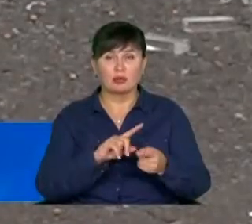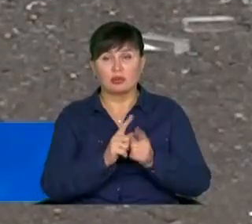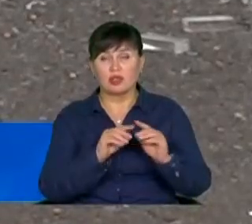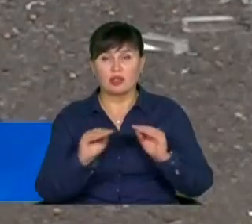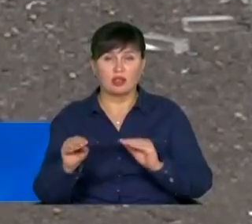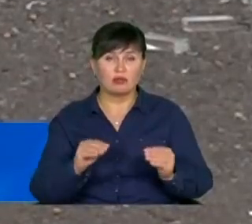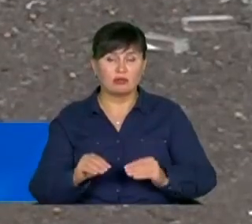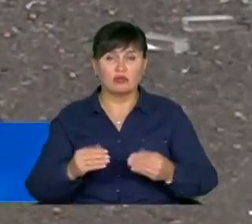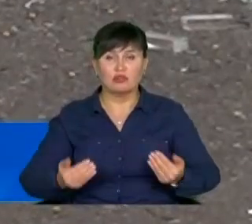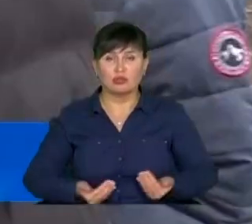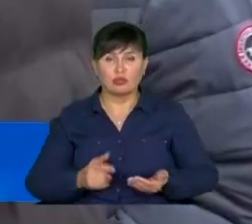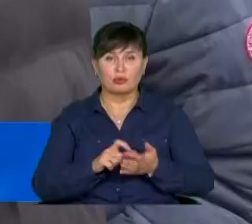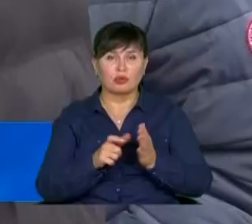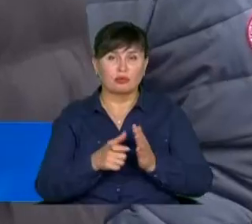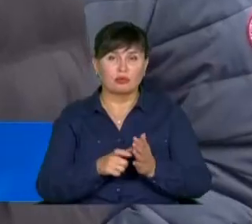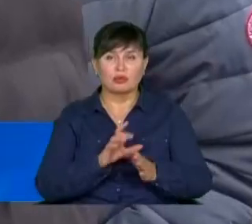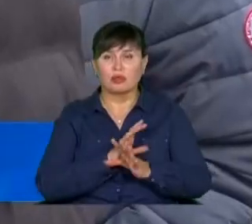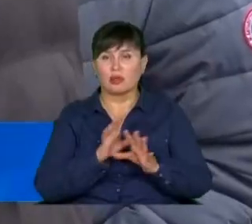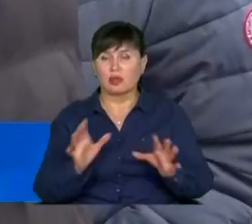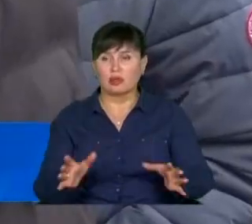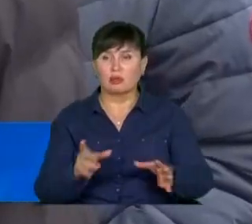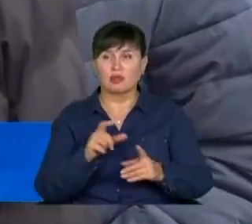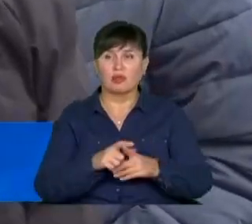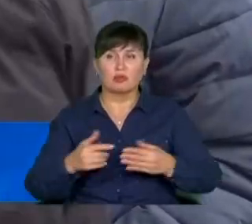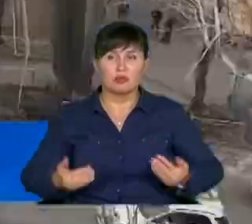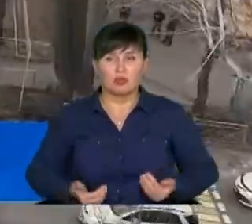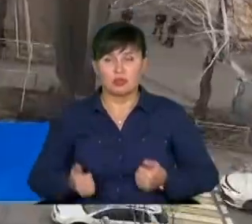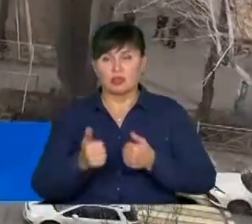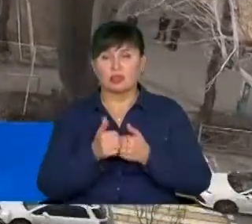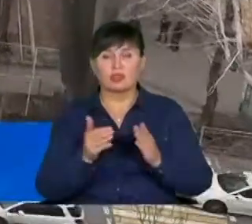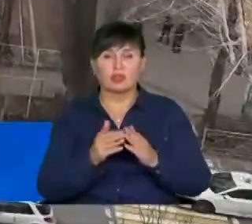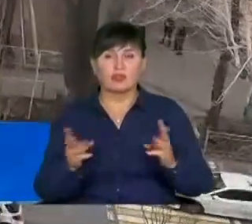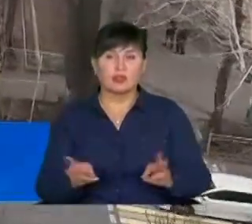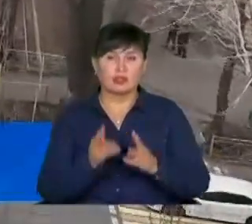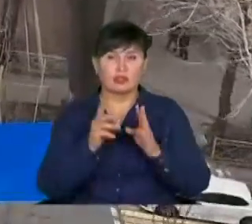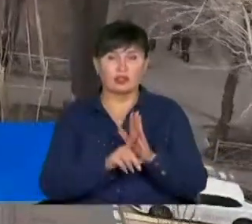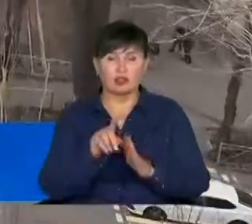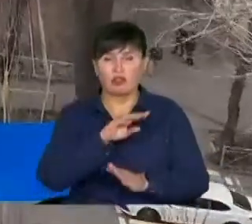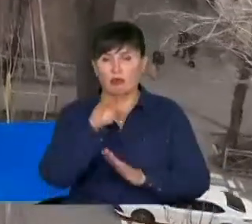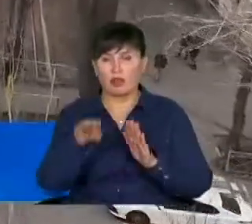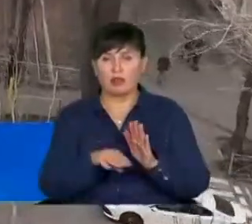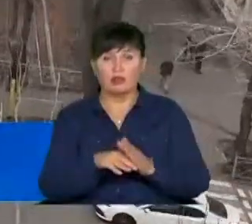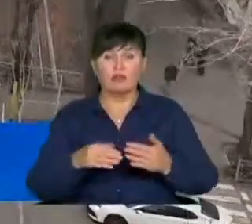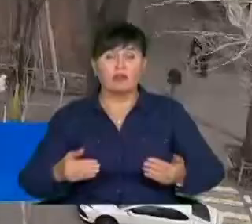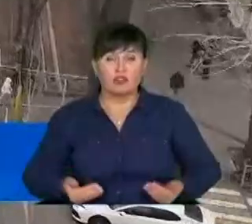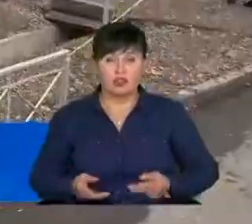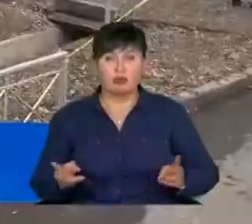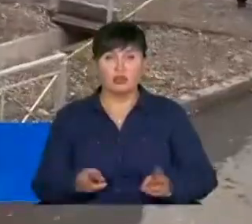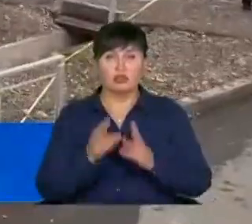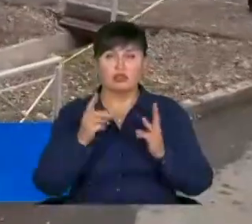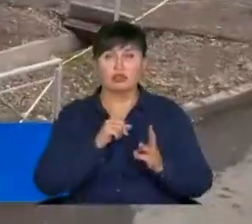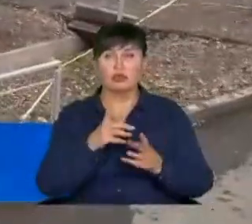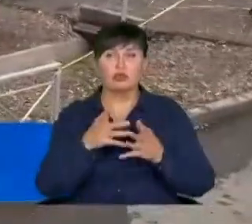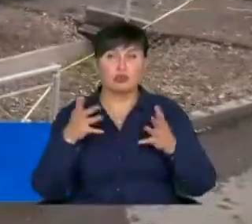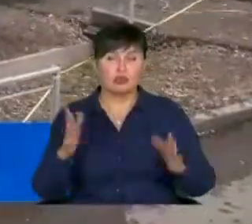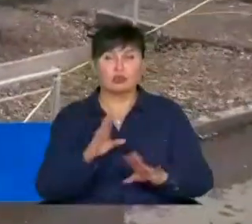переоборудование его в жилое помещение никому не выдавалось. По словам жителей соседних домов, возгорание началось в подвале. Выжившие в пожаре говорят, что